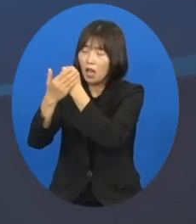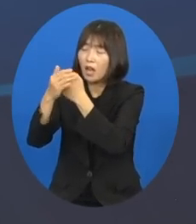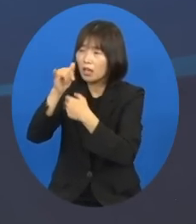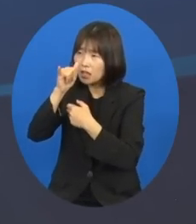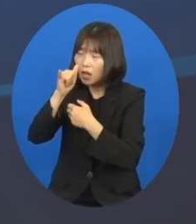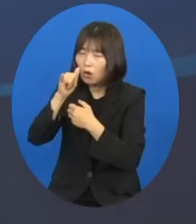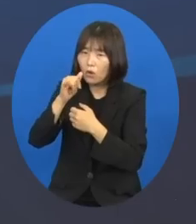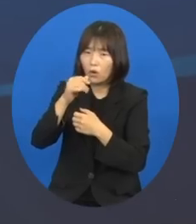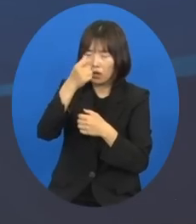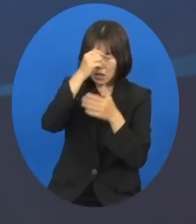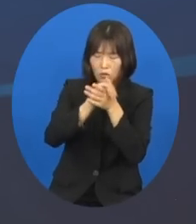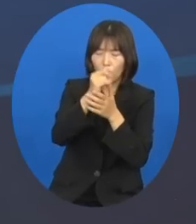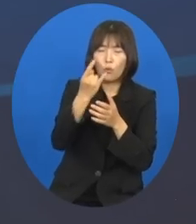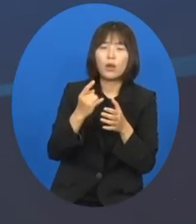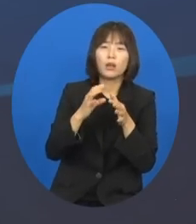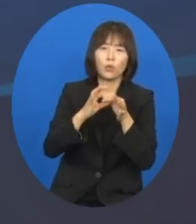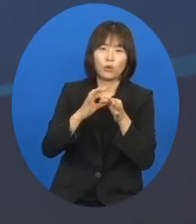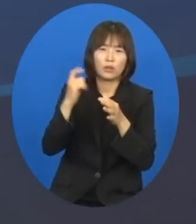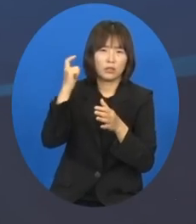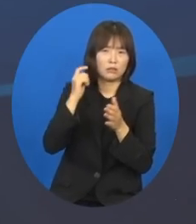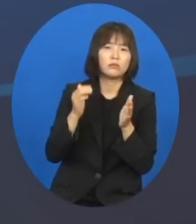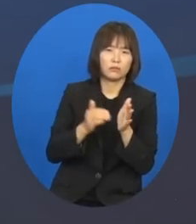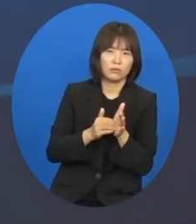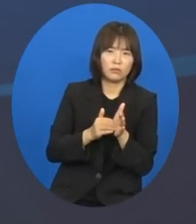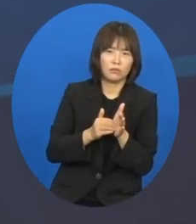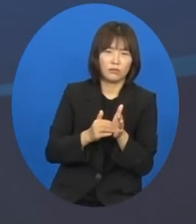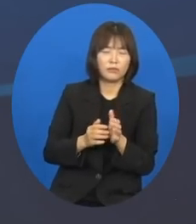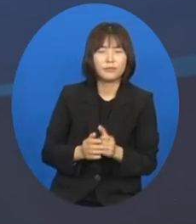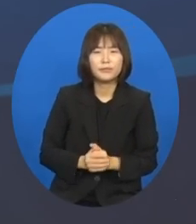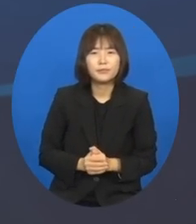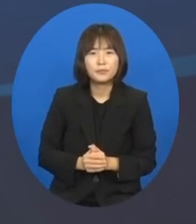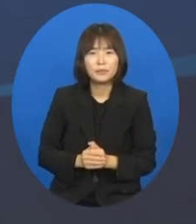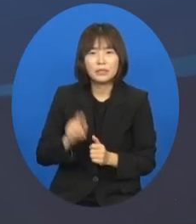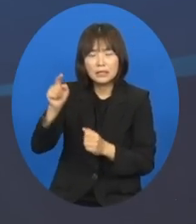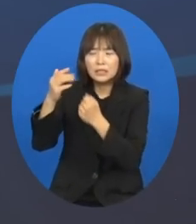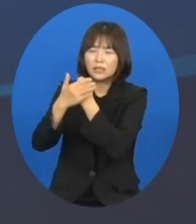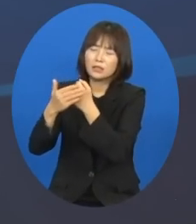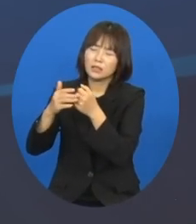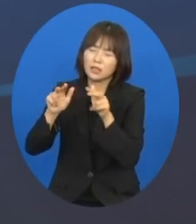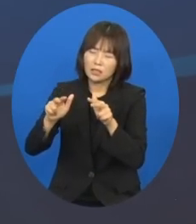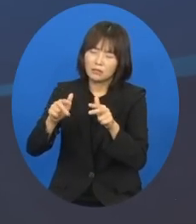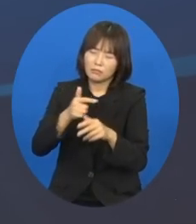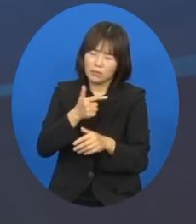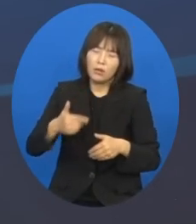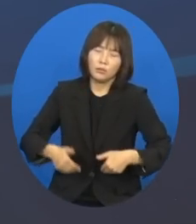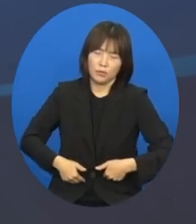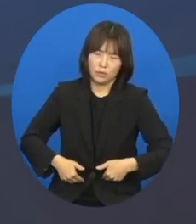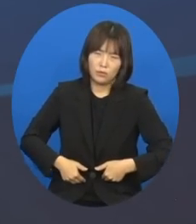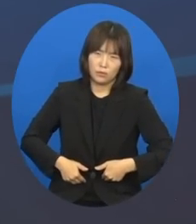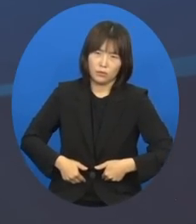기도회를 통해서 들었습니다 하나님 제가 지금 그 은혜가 필요합니다 하나님 쌓아두시는